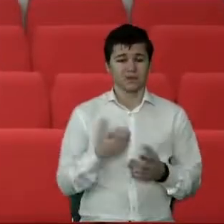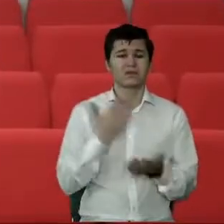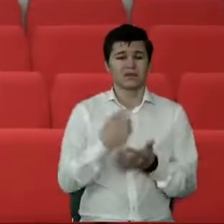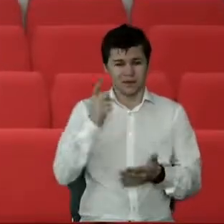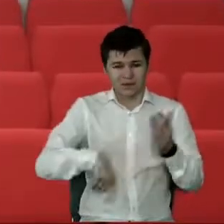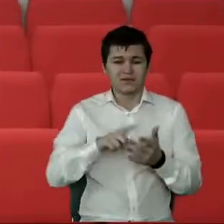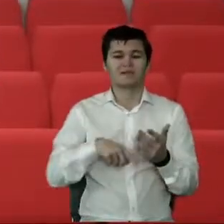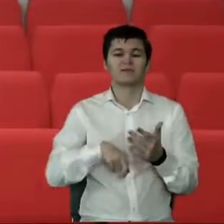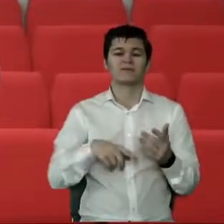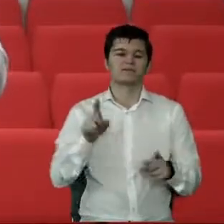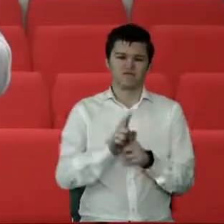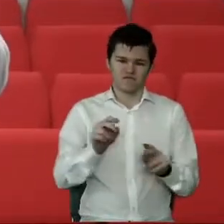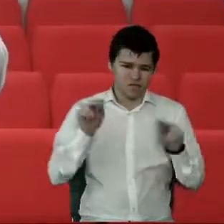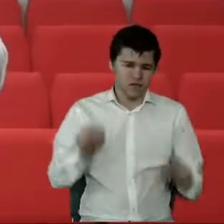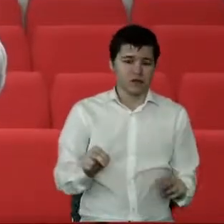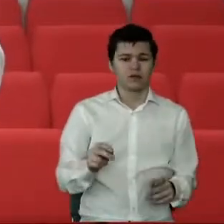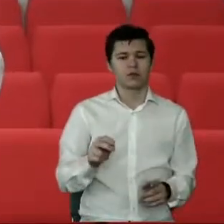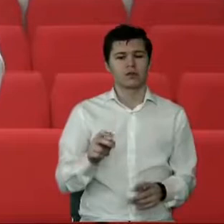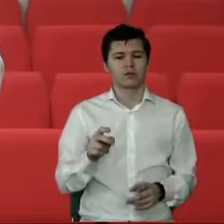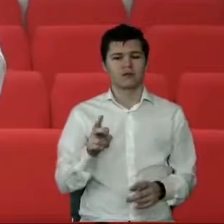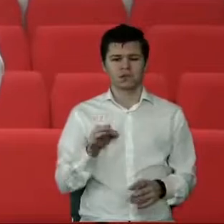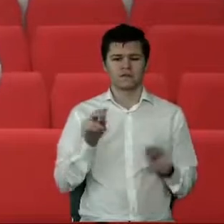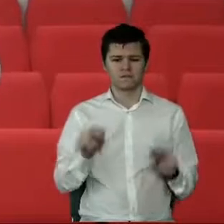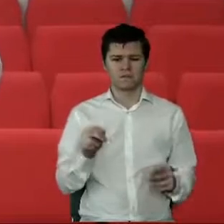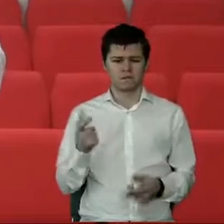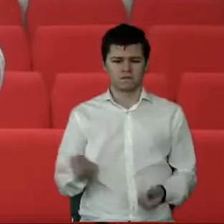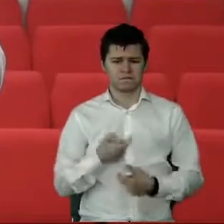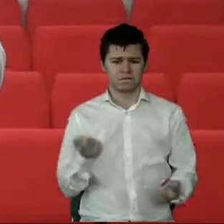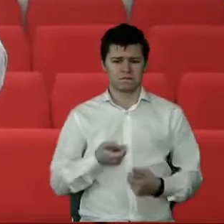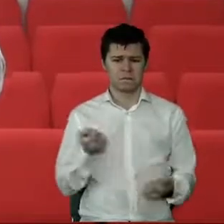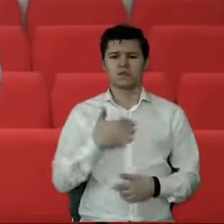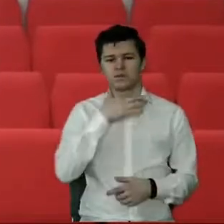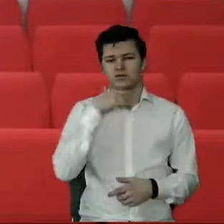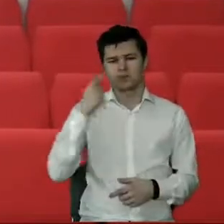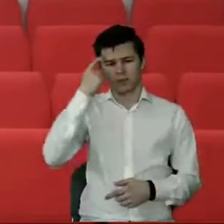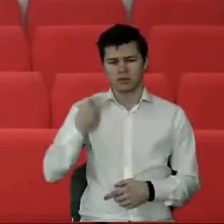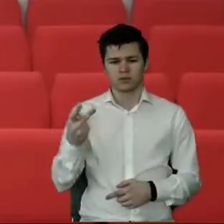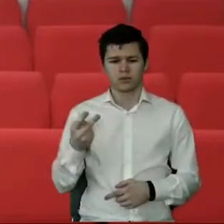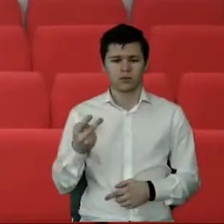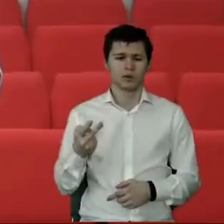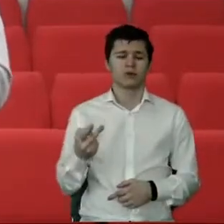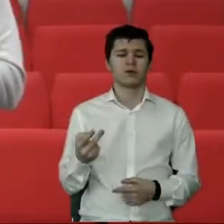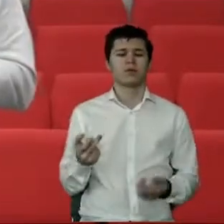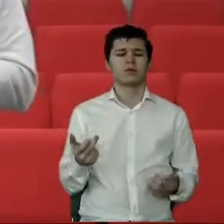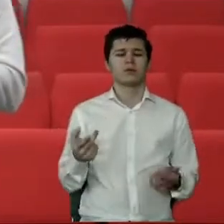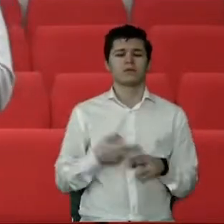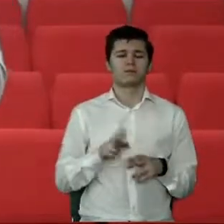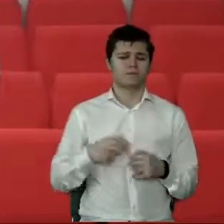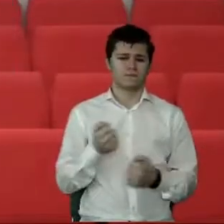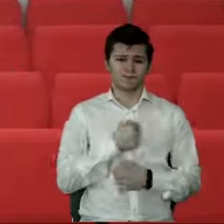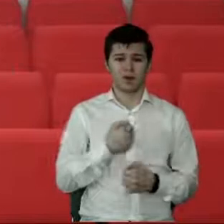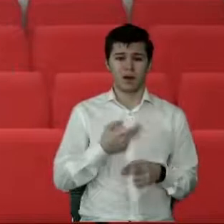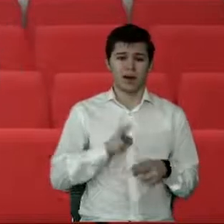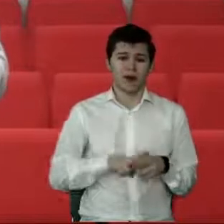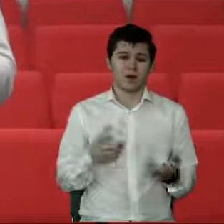мало. Но видите, от каждого из нас зависит то, что люди в нас видят. И это в первую очередь